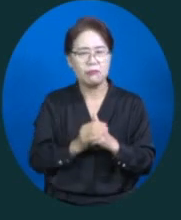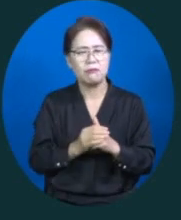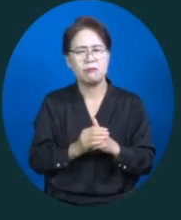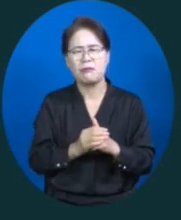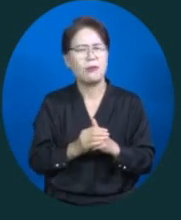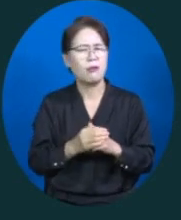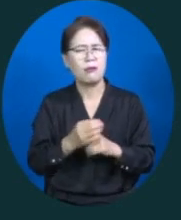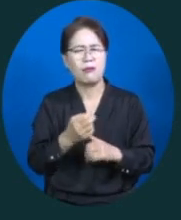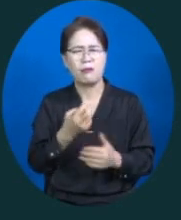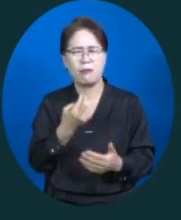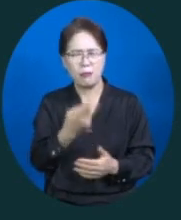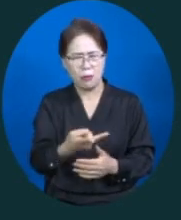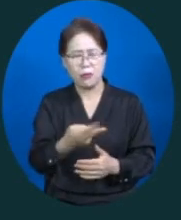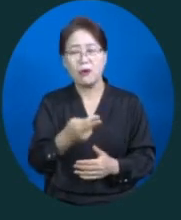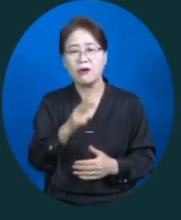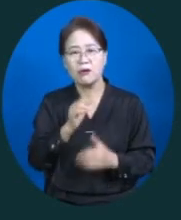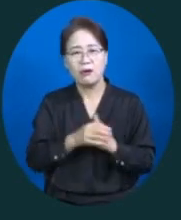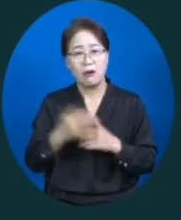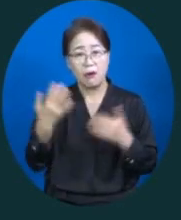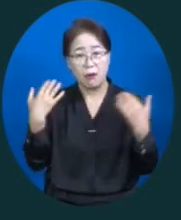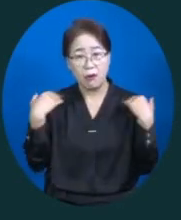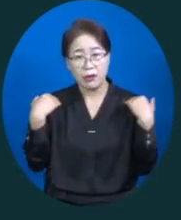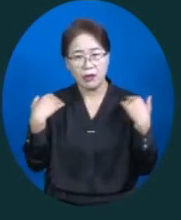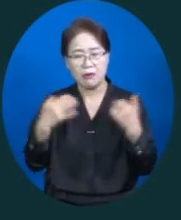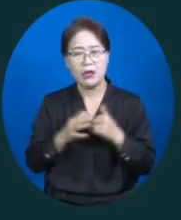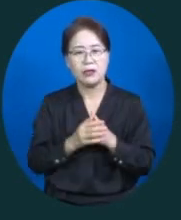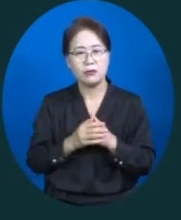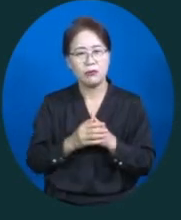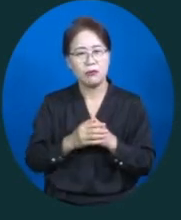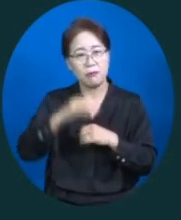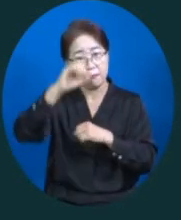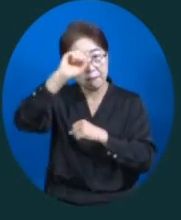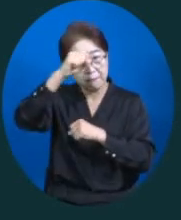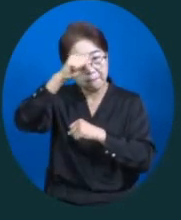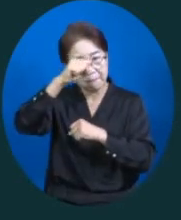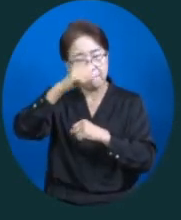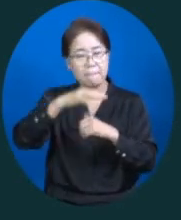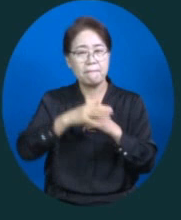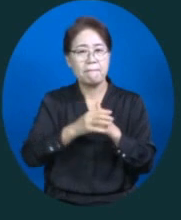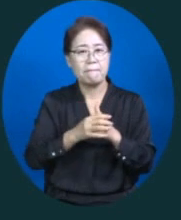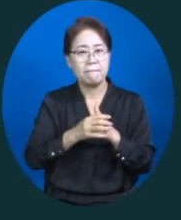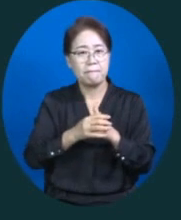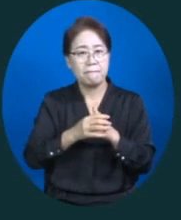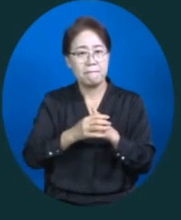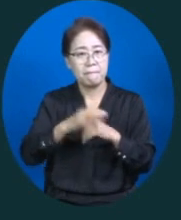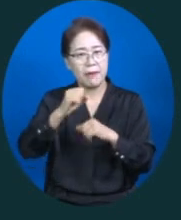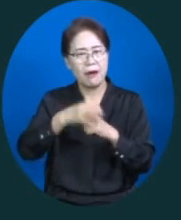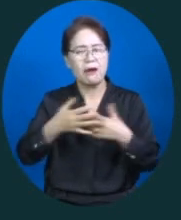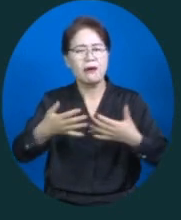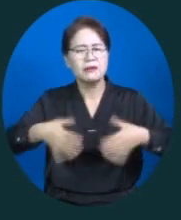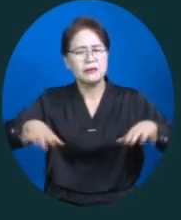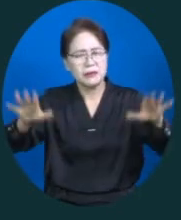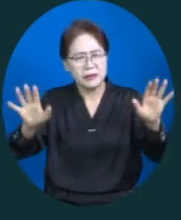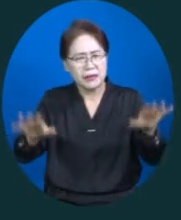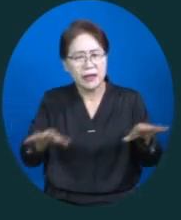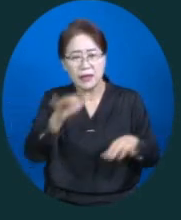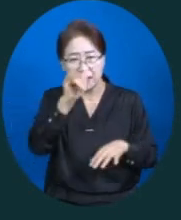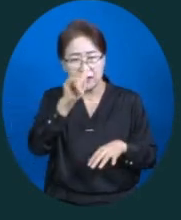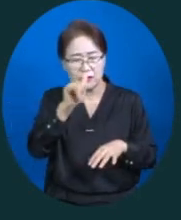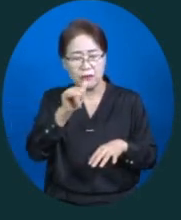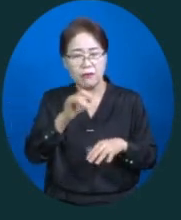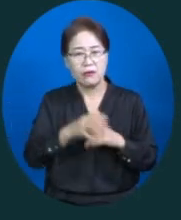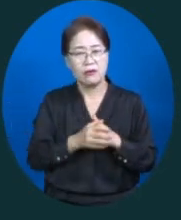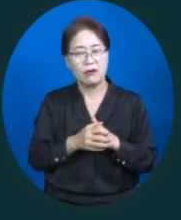대머리입니다 그리고 어깨와 그리고 또 발뒤꿈치에는 날개가 달려 있습니다